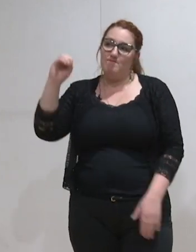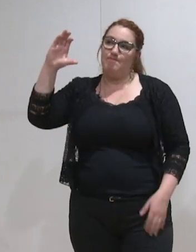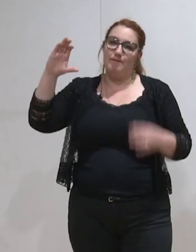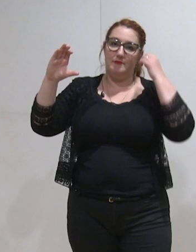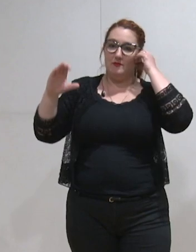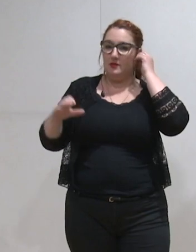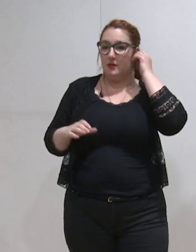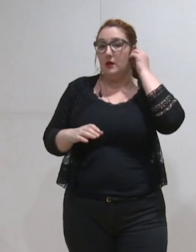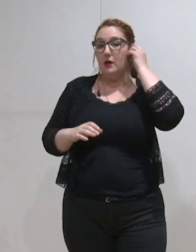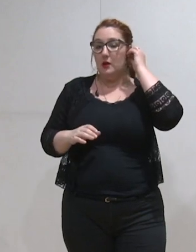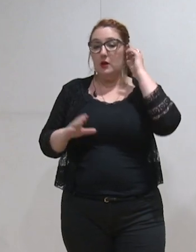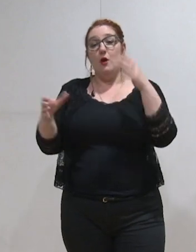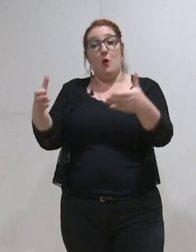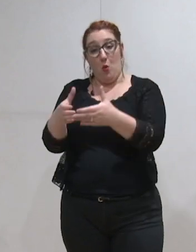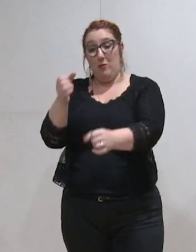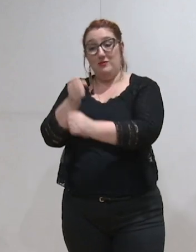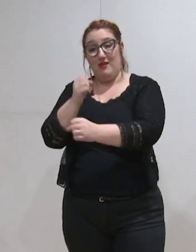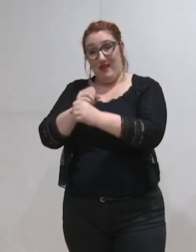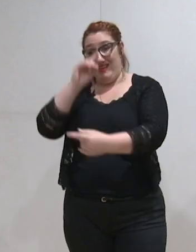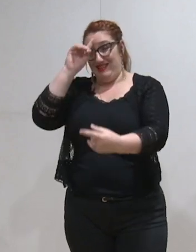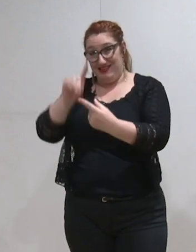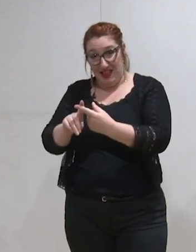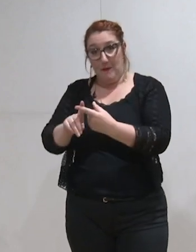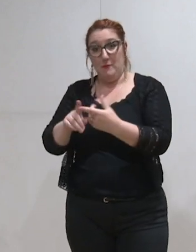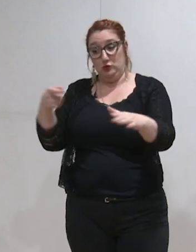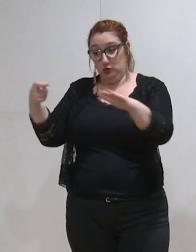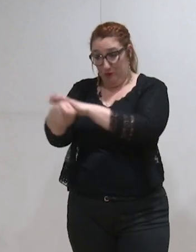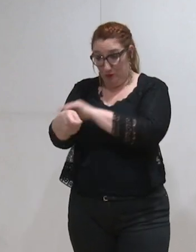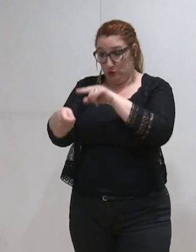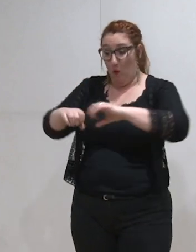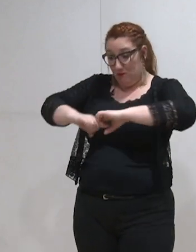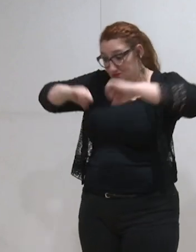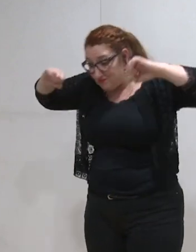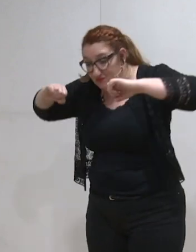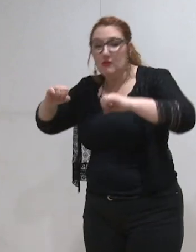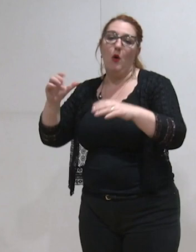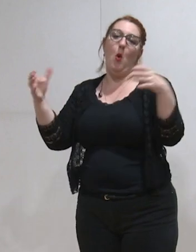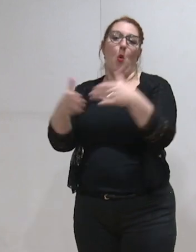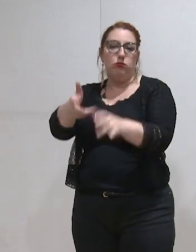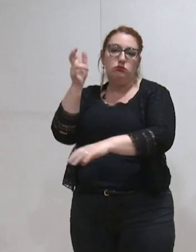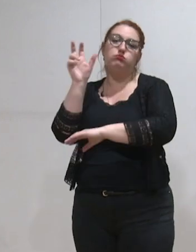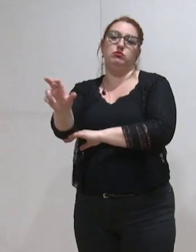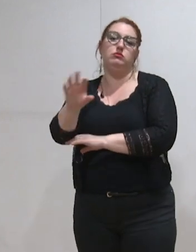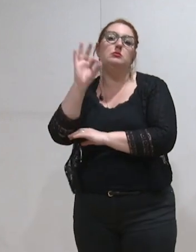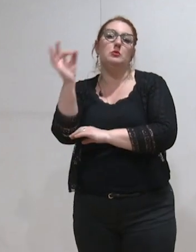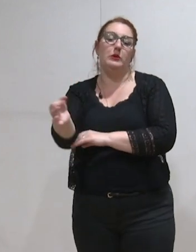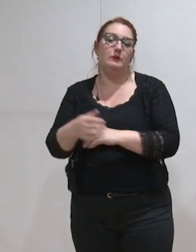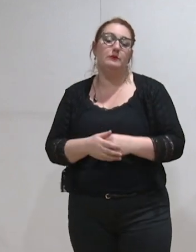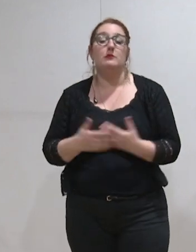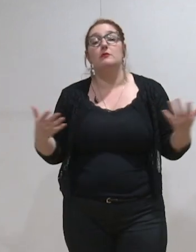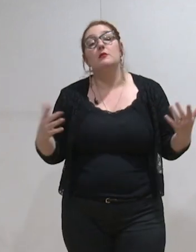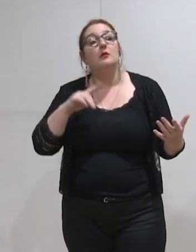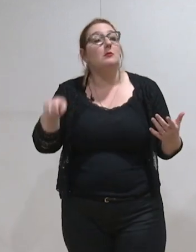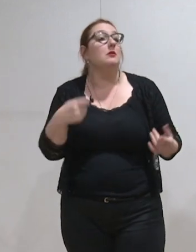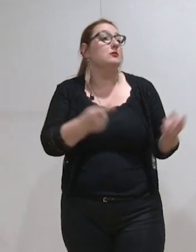groupe qui va travailler sur la structure en tant que tel de la subvention que là par contre évidemment vous vous en